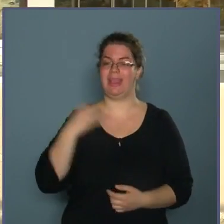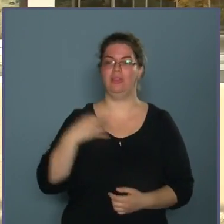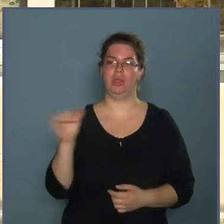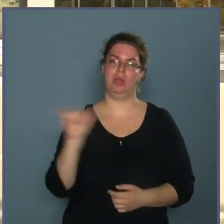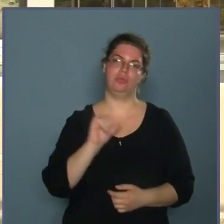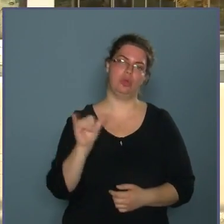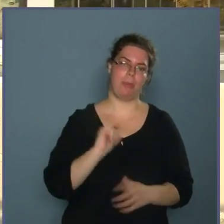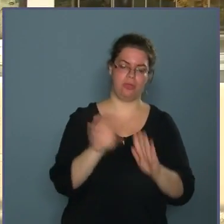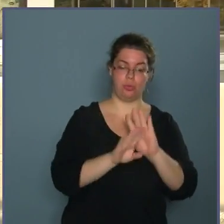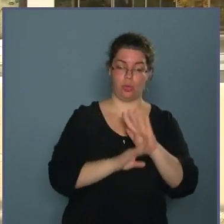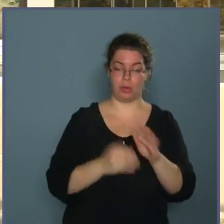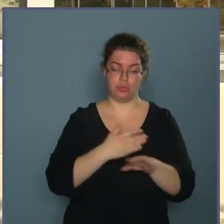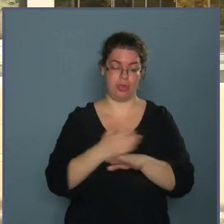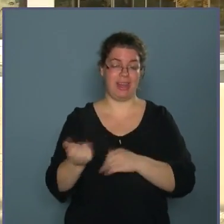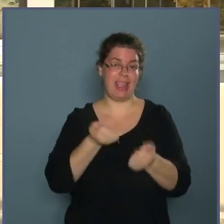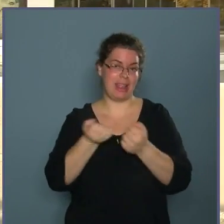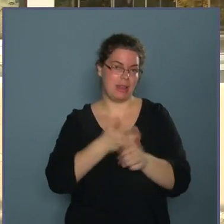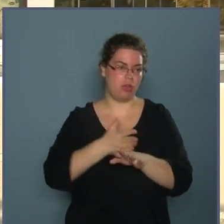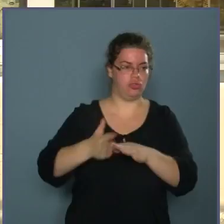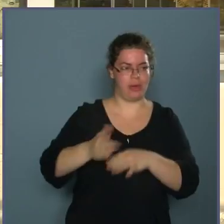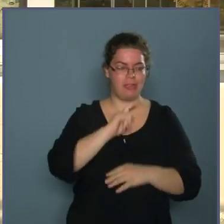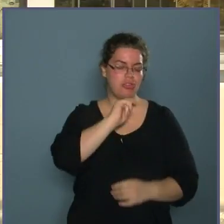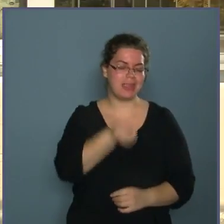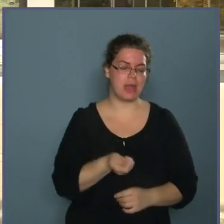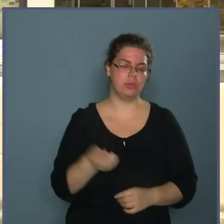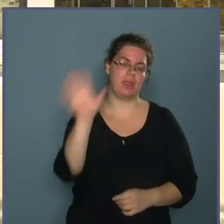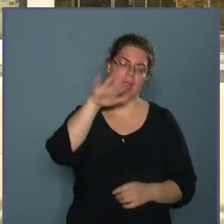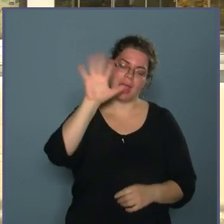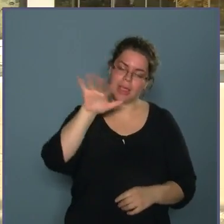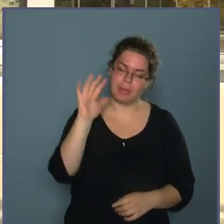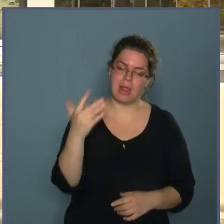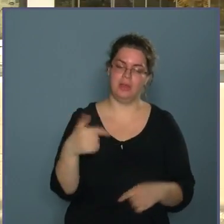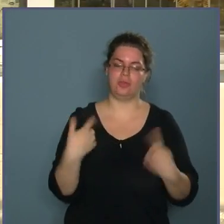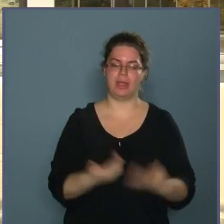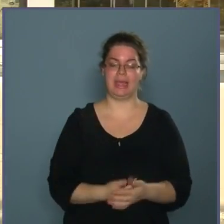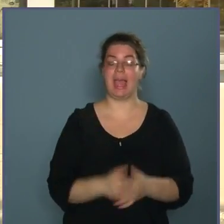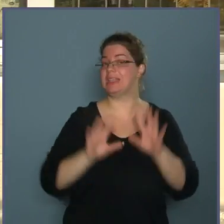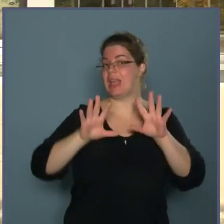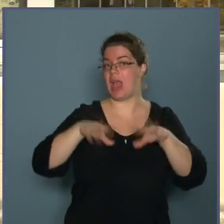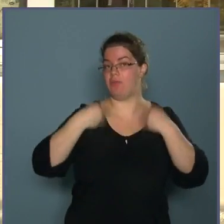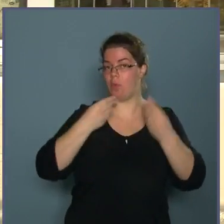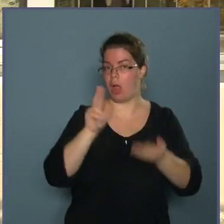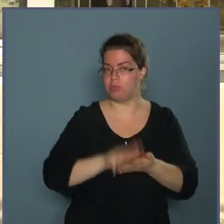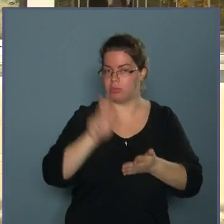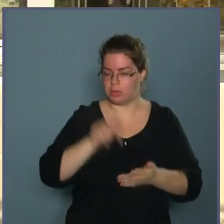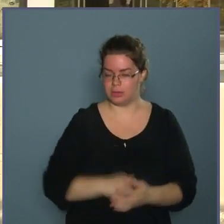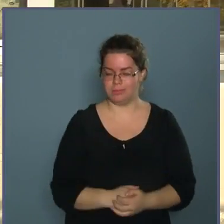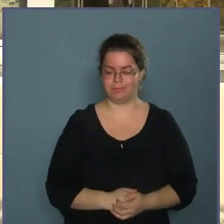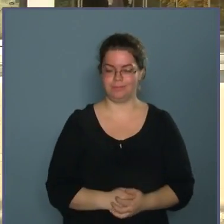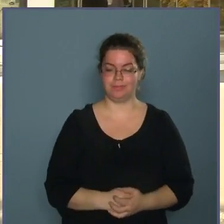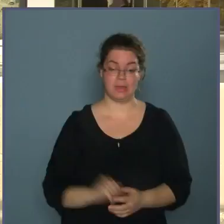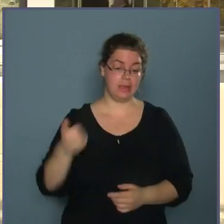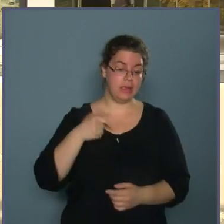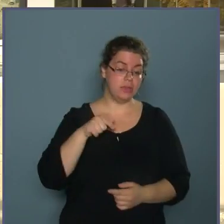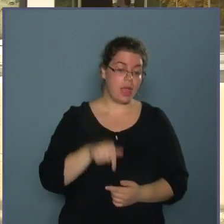Budapest program során, az egyeztetések során sikerült az elképzeléseinket elfogadtatni,